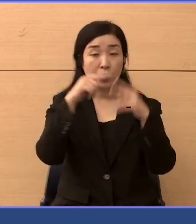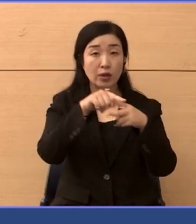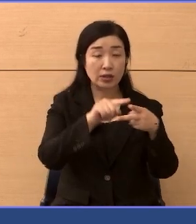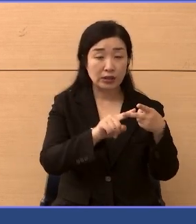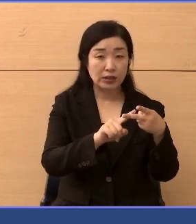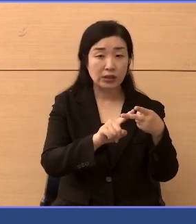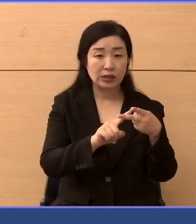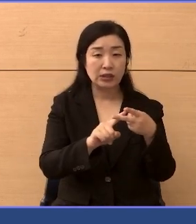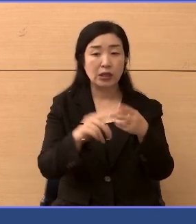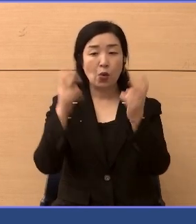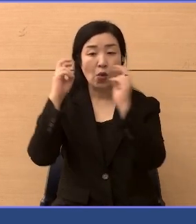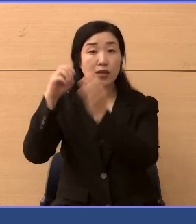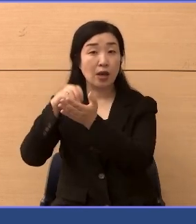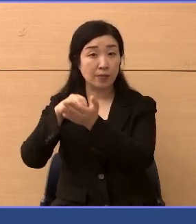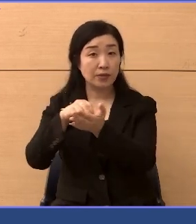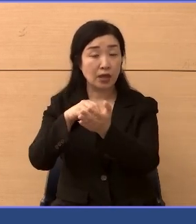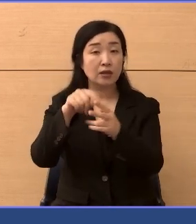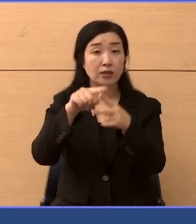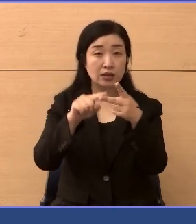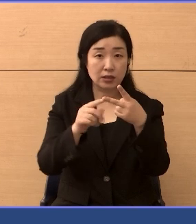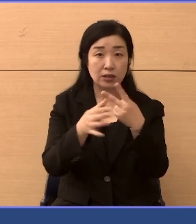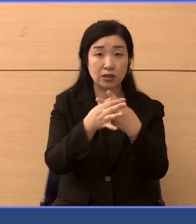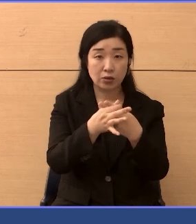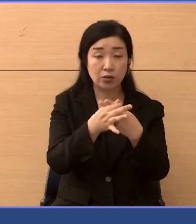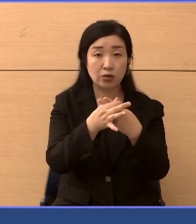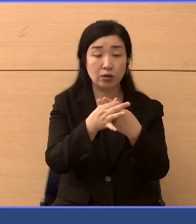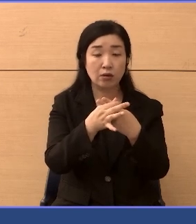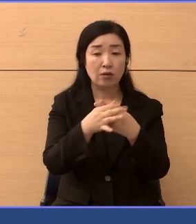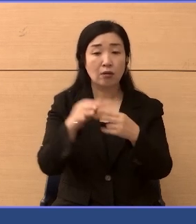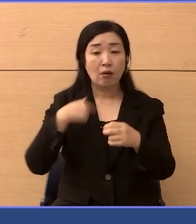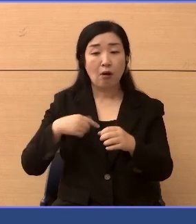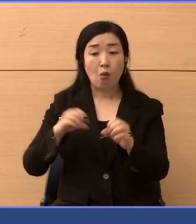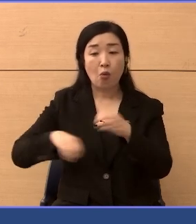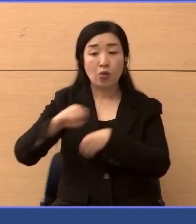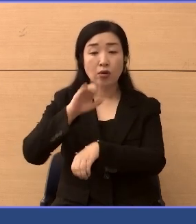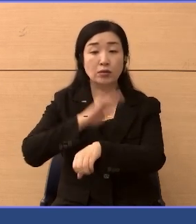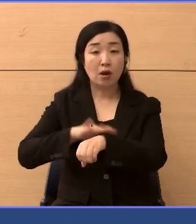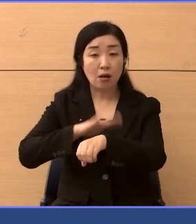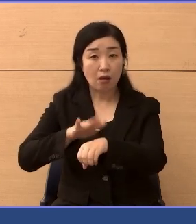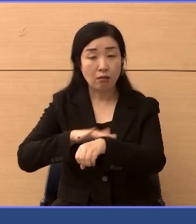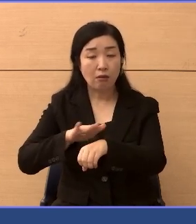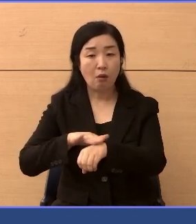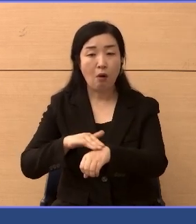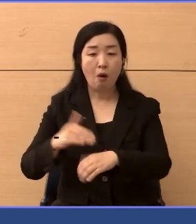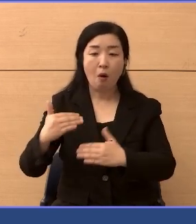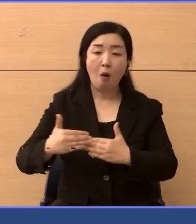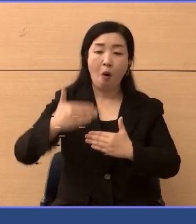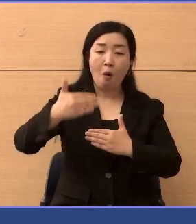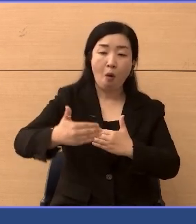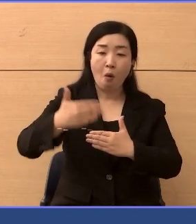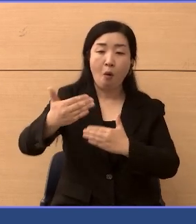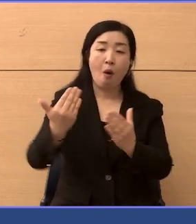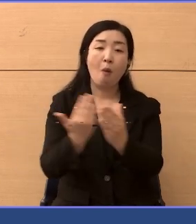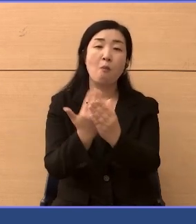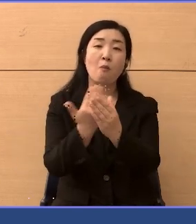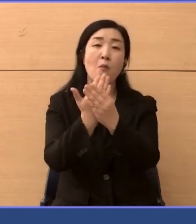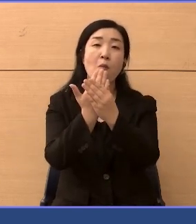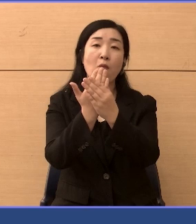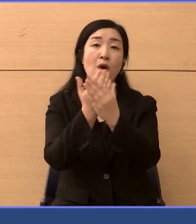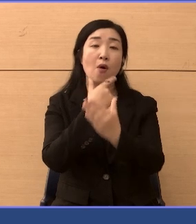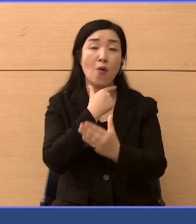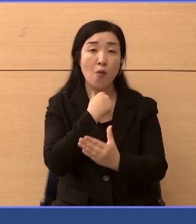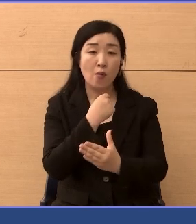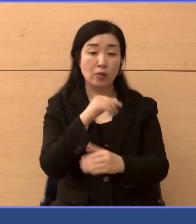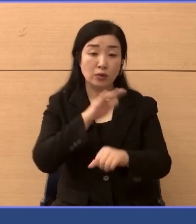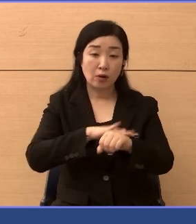not 학교라던가 아니면 play 이런 to their 곳에서 area of 내가 조금 greatest 잘하는 strength. 것을 계속해서 Historically, 이어나가고 we've 싶어 하기 tended to think of 때문에 people with 이런